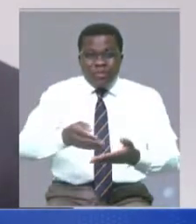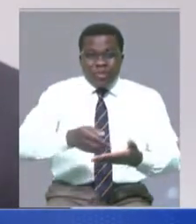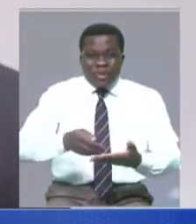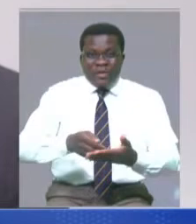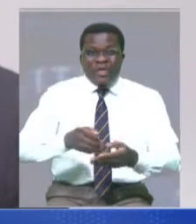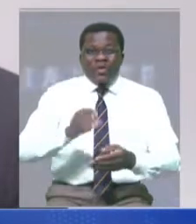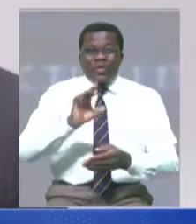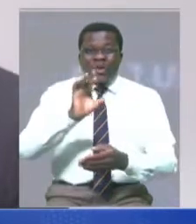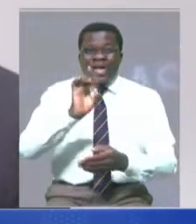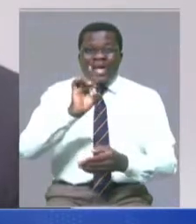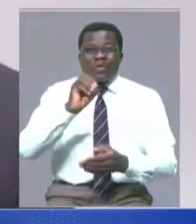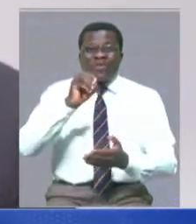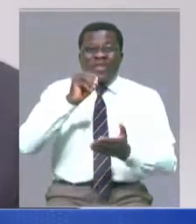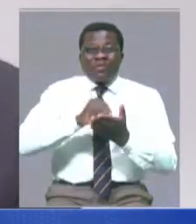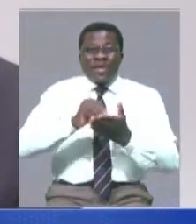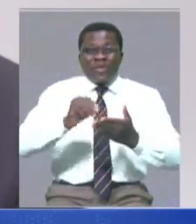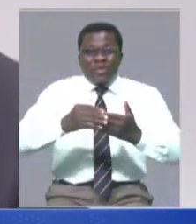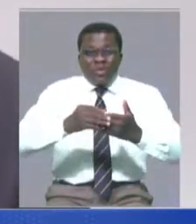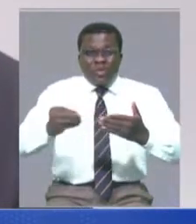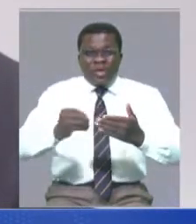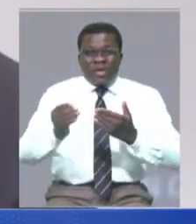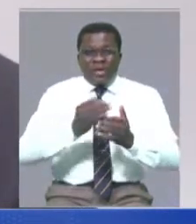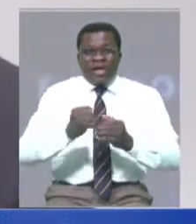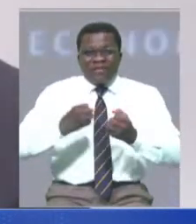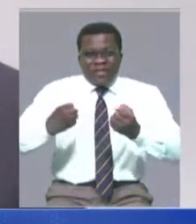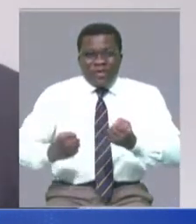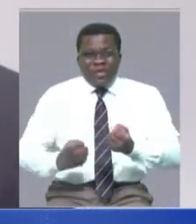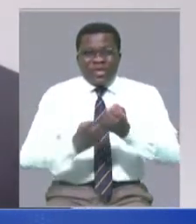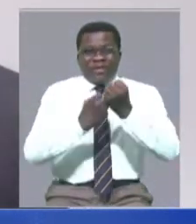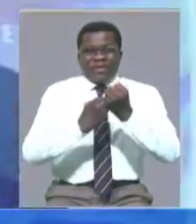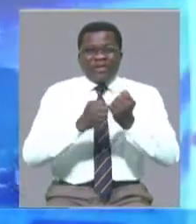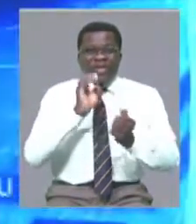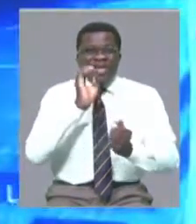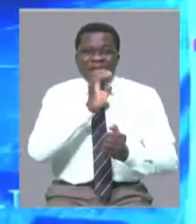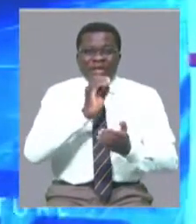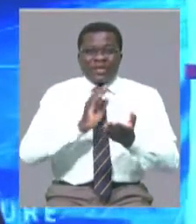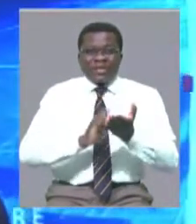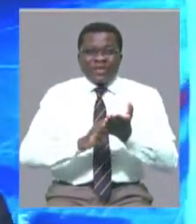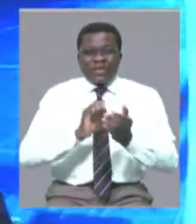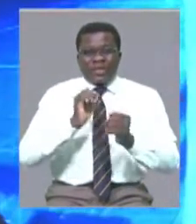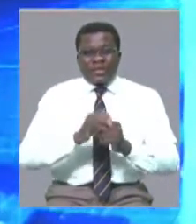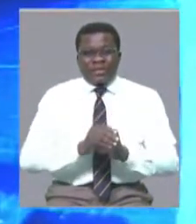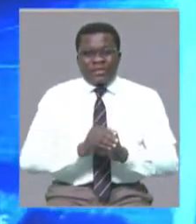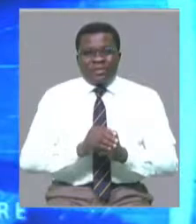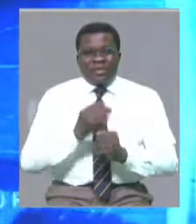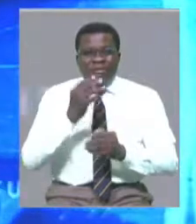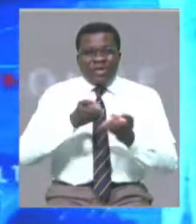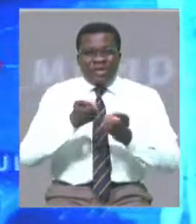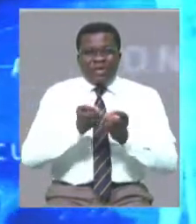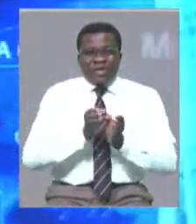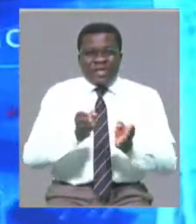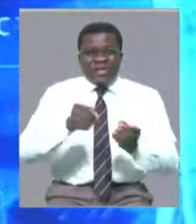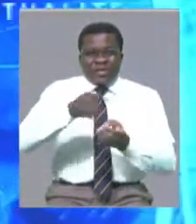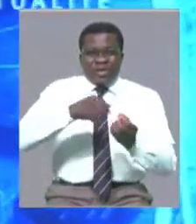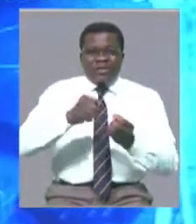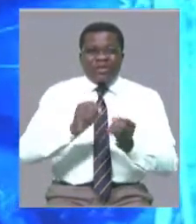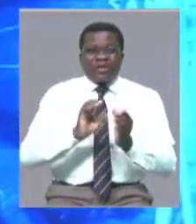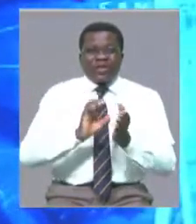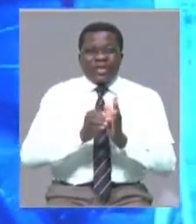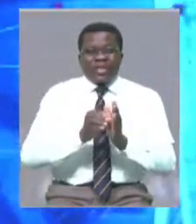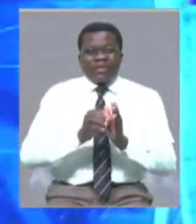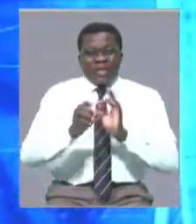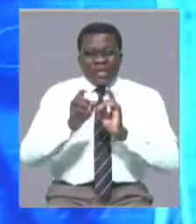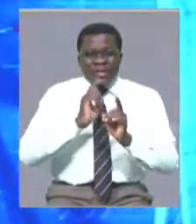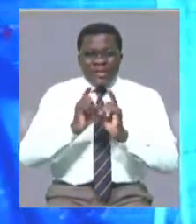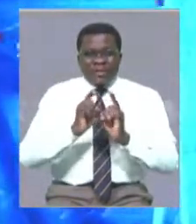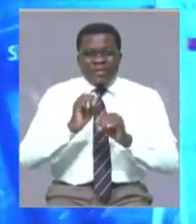80 millions de dollars afin de renforcer les cantines scolaires. Voilà le directeur de l'environnement et du climat qui